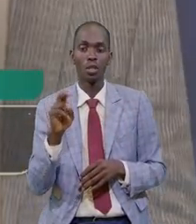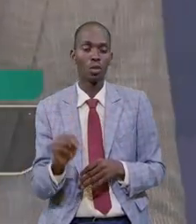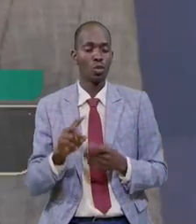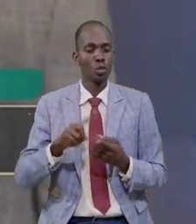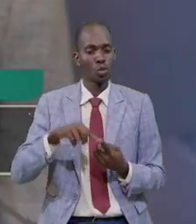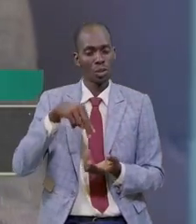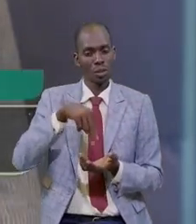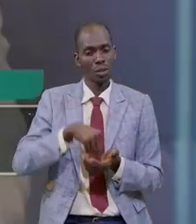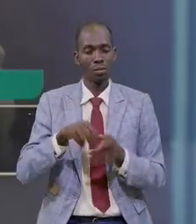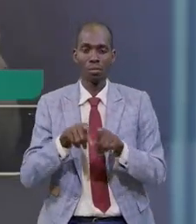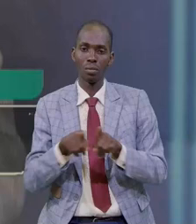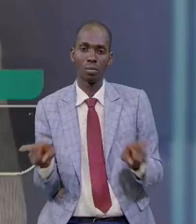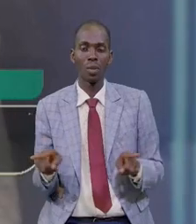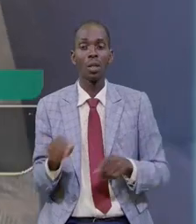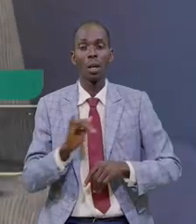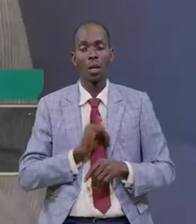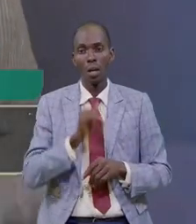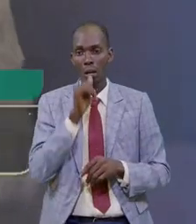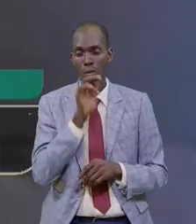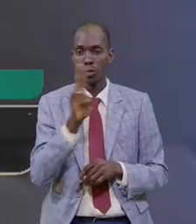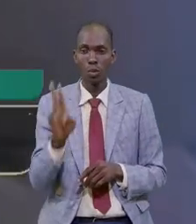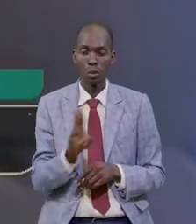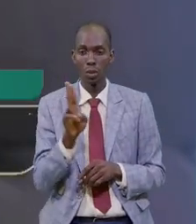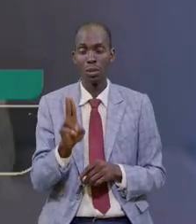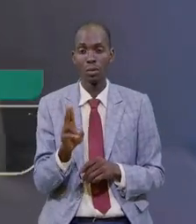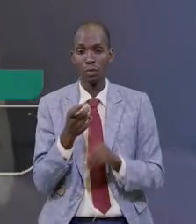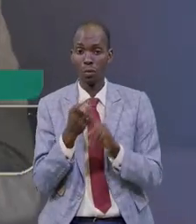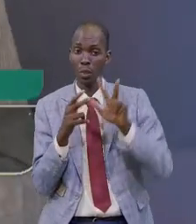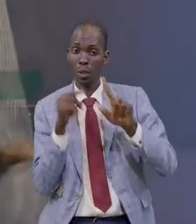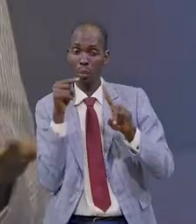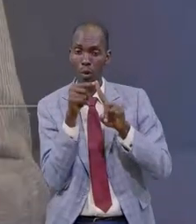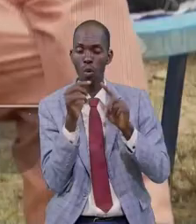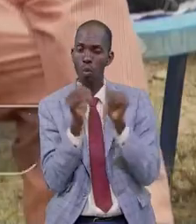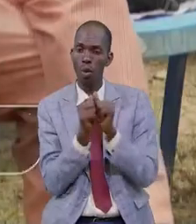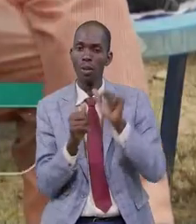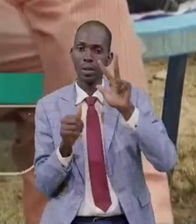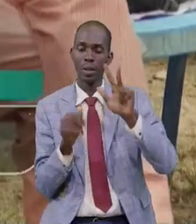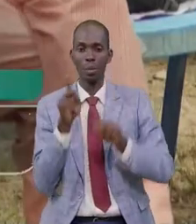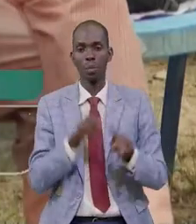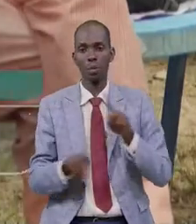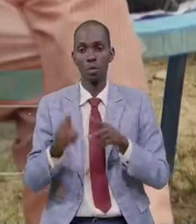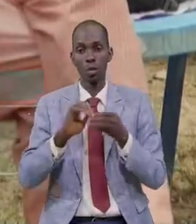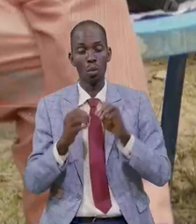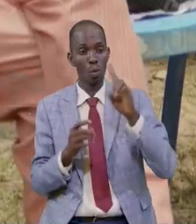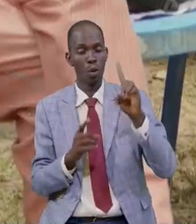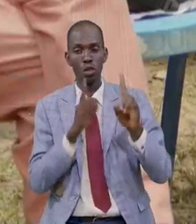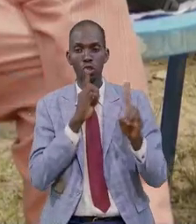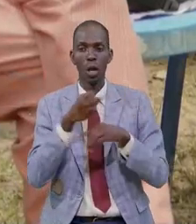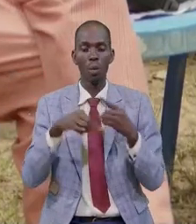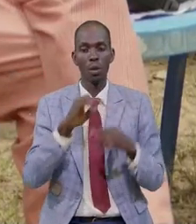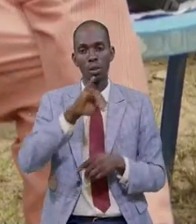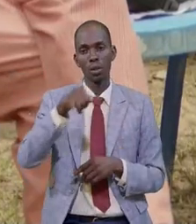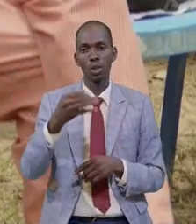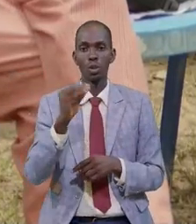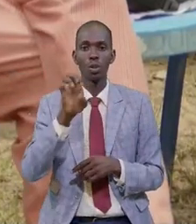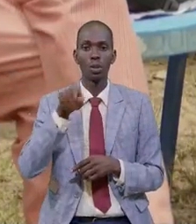démarquer pour mes trois points trois personnes premièrement je vais utiliser Joseph 2è